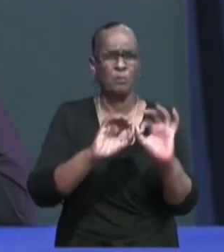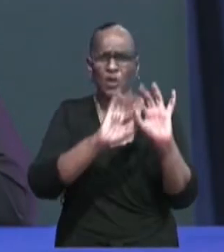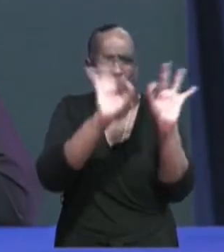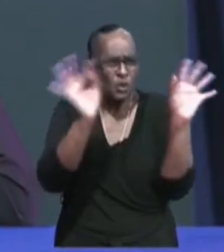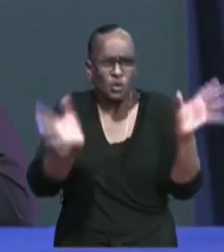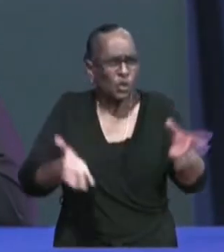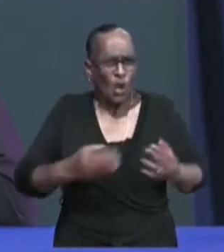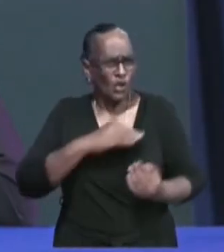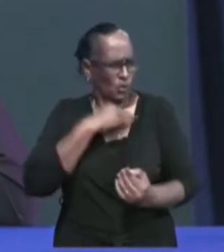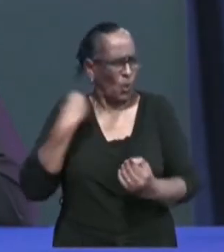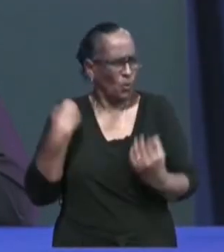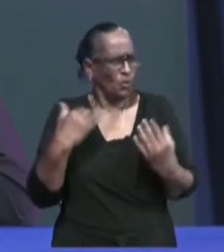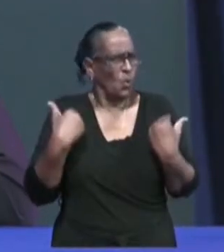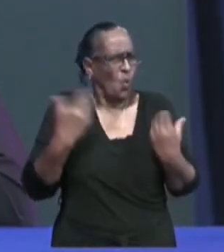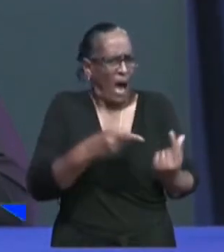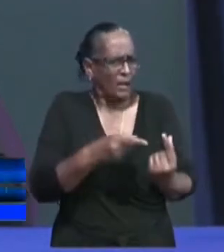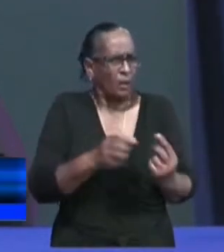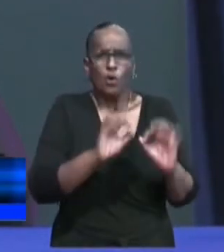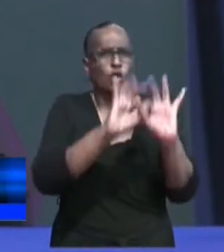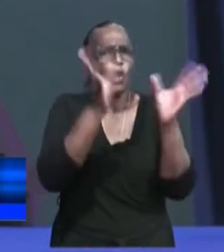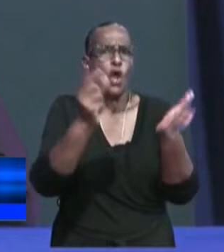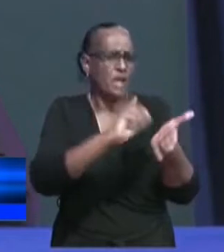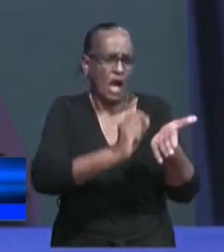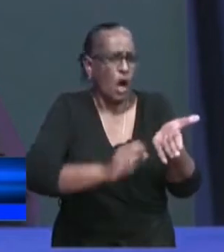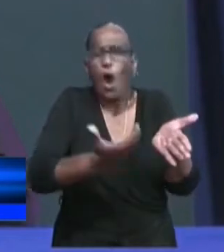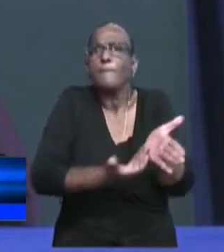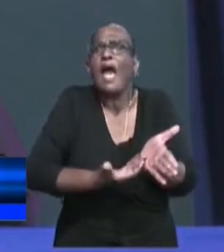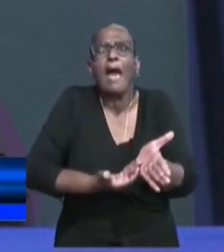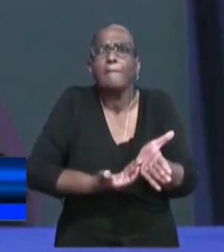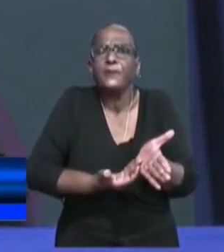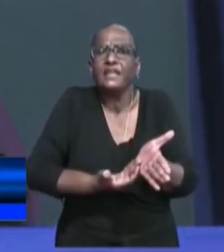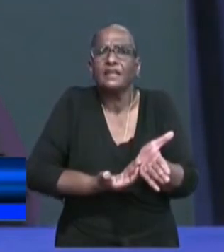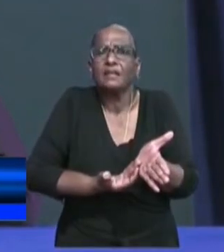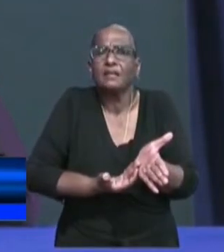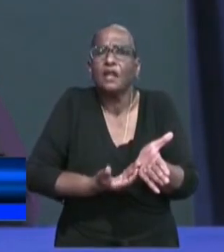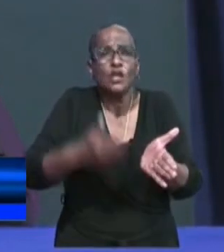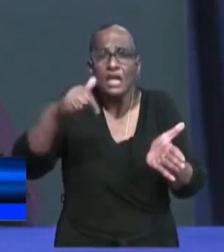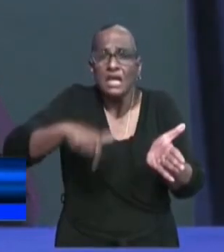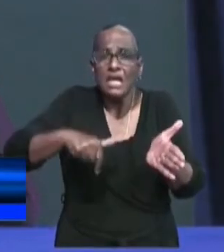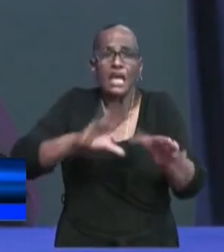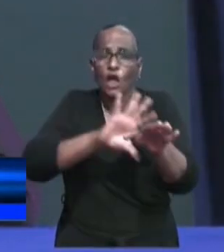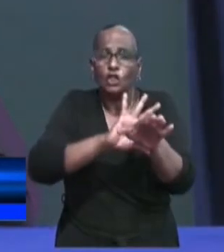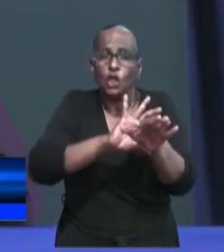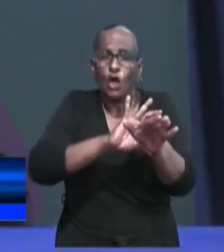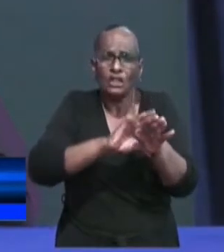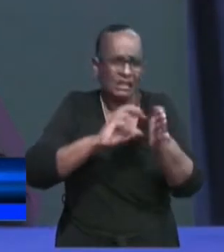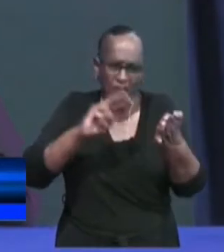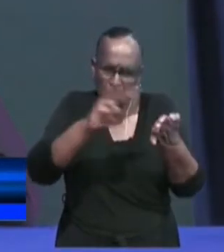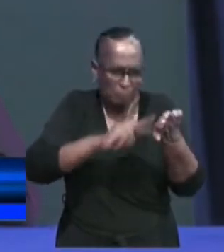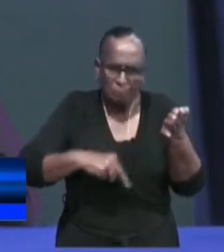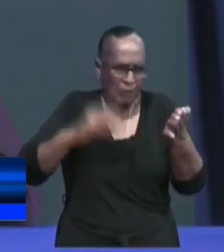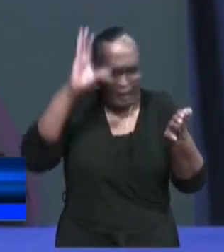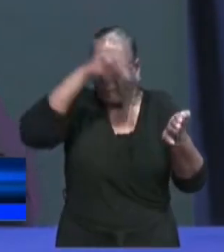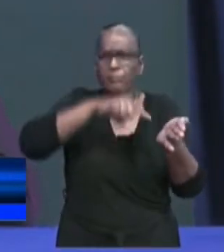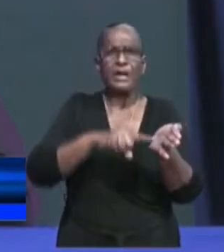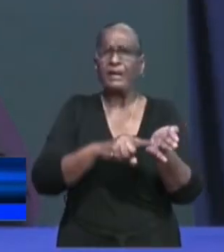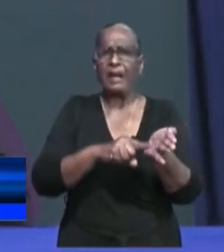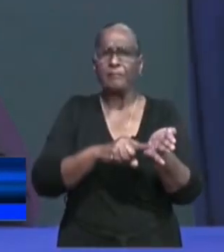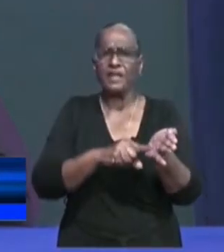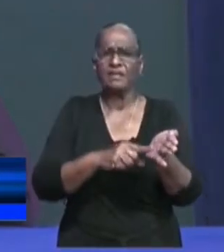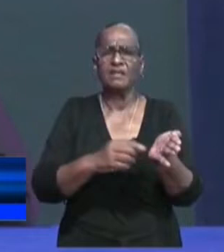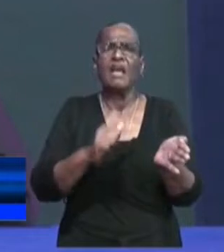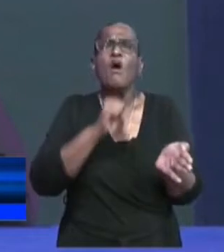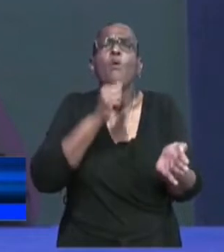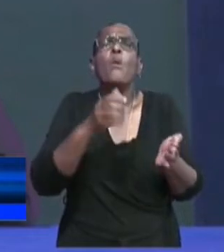onduidelijk voor onze patholoog om een goede analyse te kunnen maken hoe er is omgegaan met deze lijken en wat de afhandeling